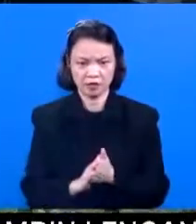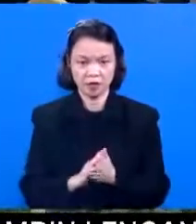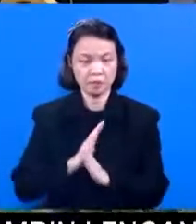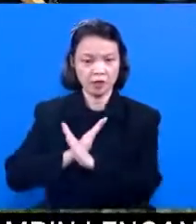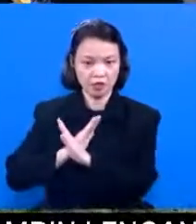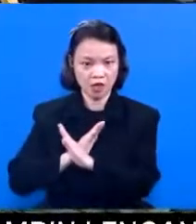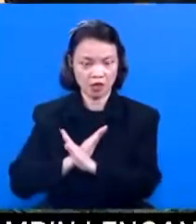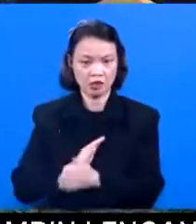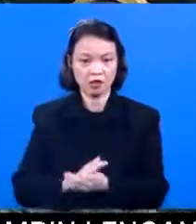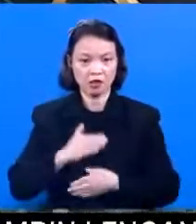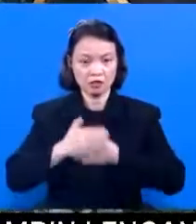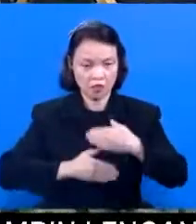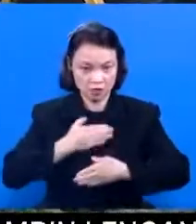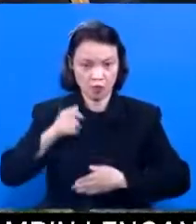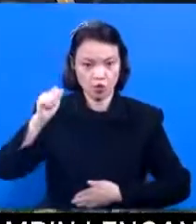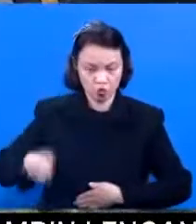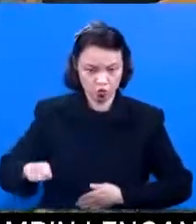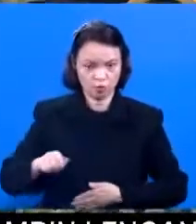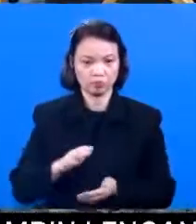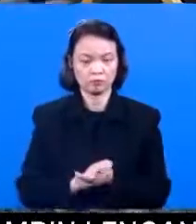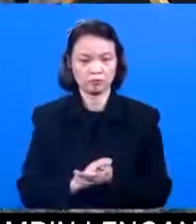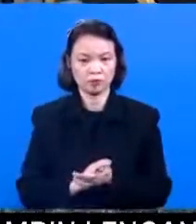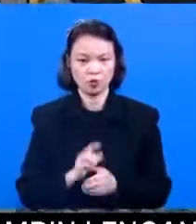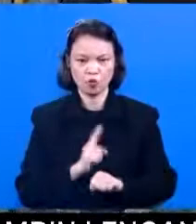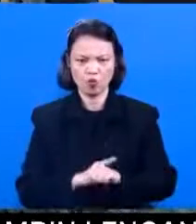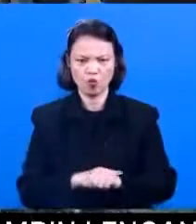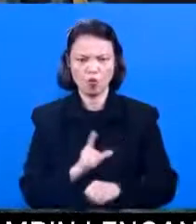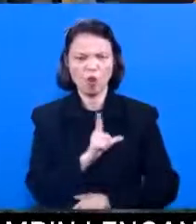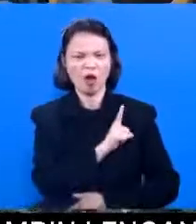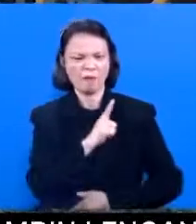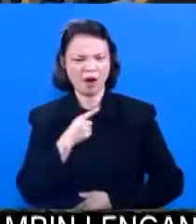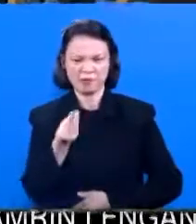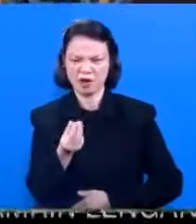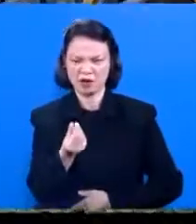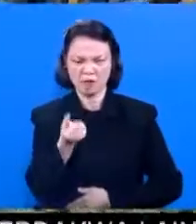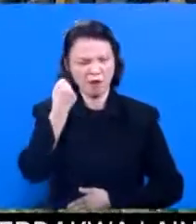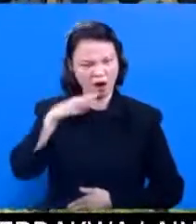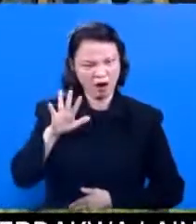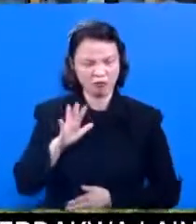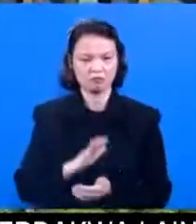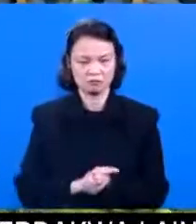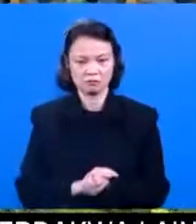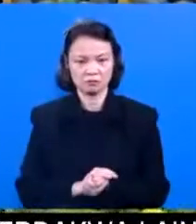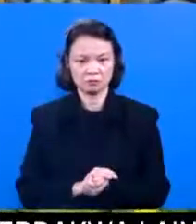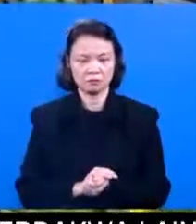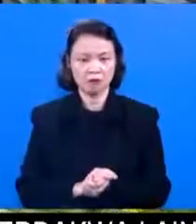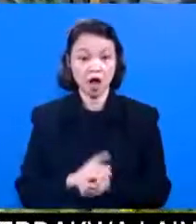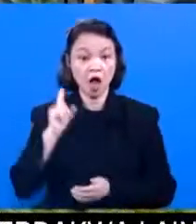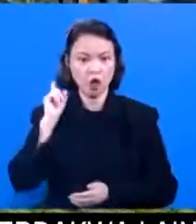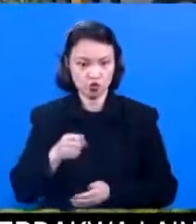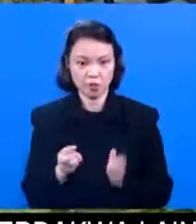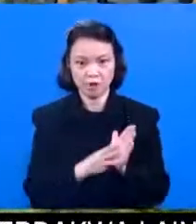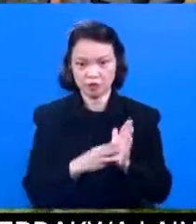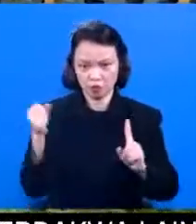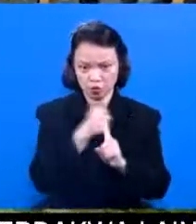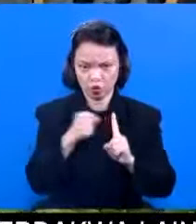peradilan pidana yang dianggap melelahkan dan juga memakan waktu dan biaya. Padahal sudah selayaknya kasus